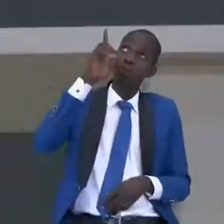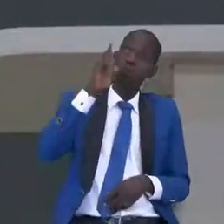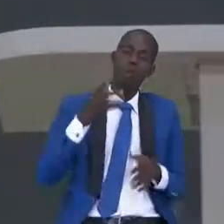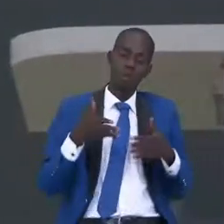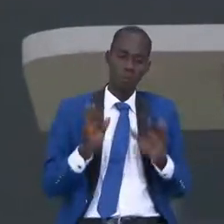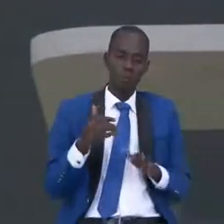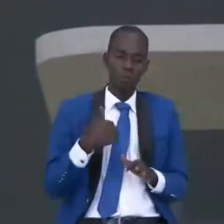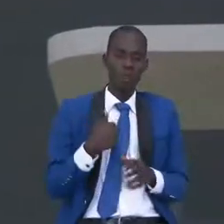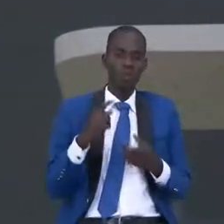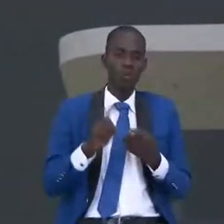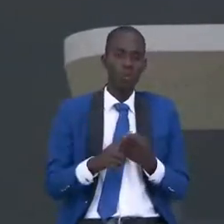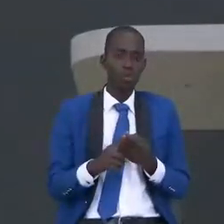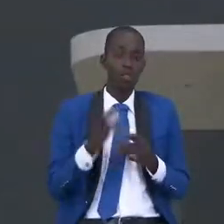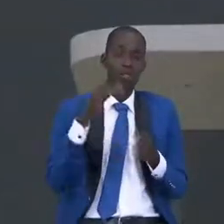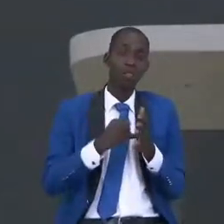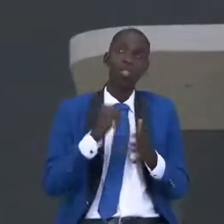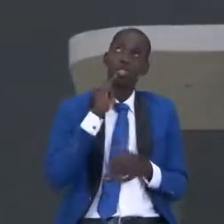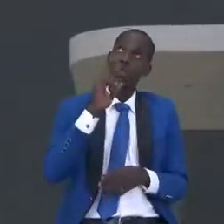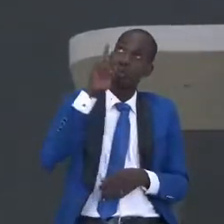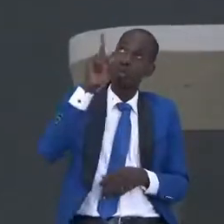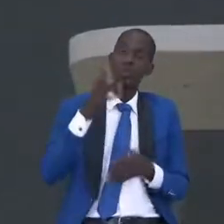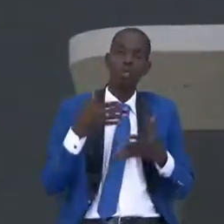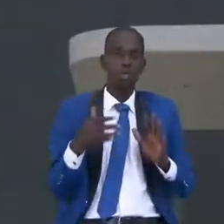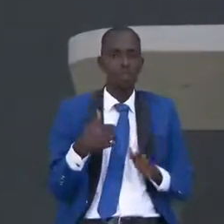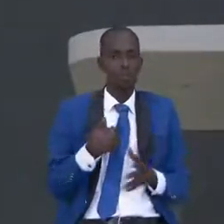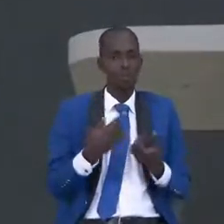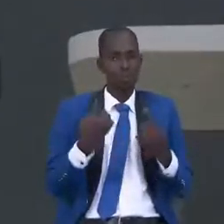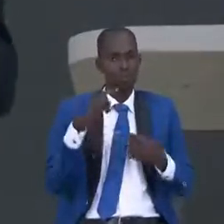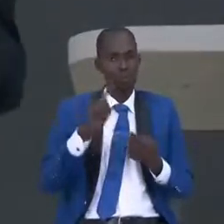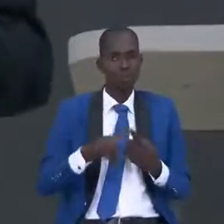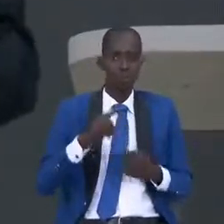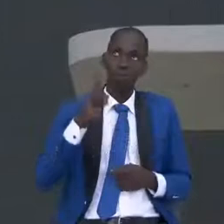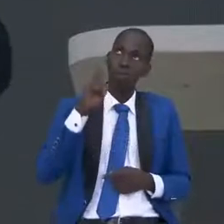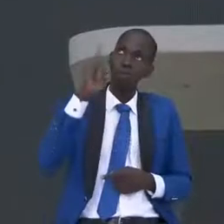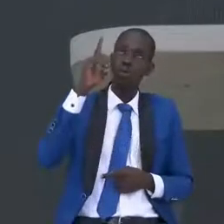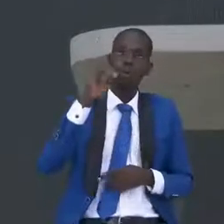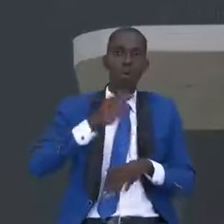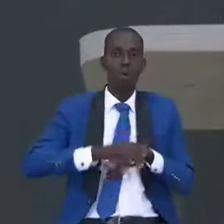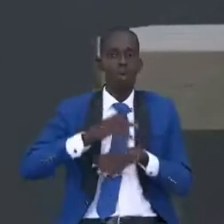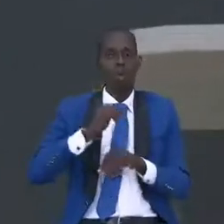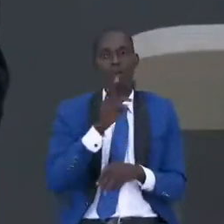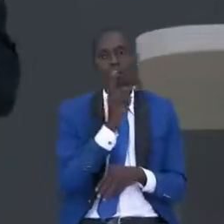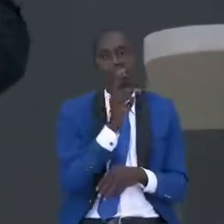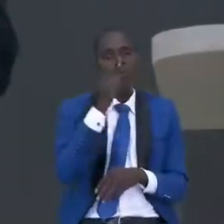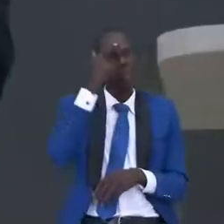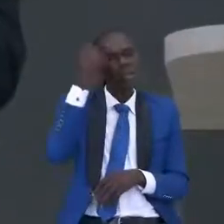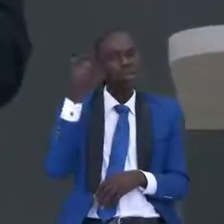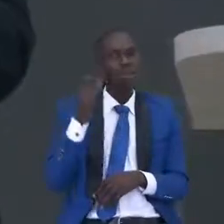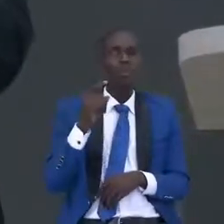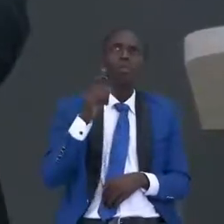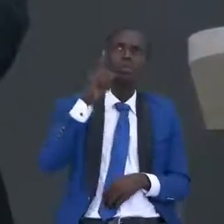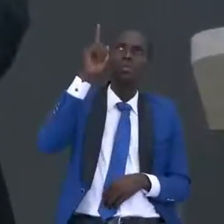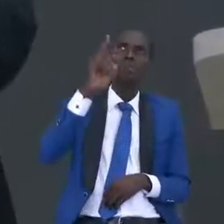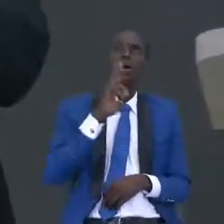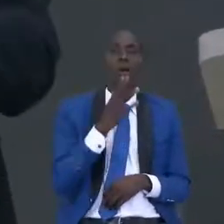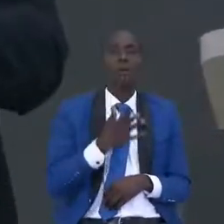ordonne que je vienne à toi sur les eaux. Parce que tu es mon Seigneur. Tu